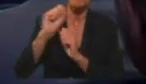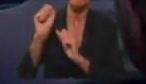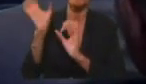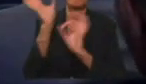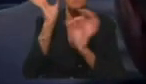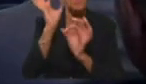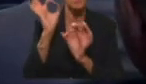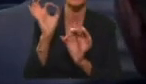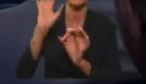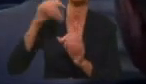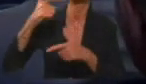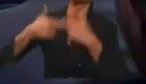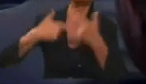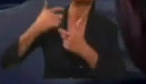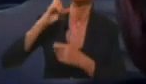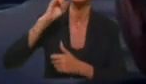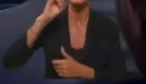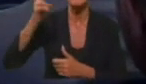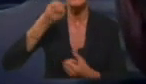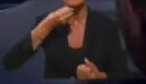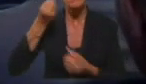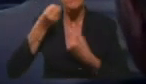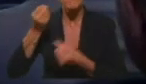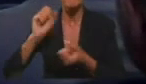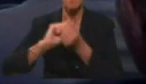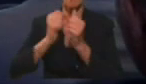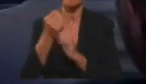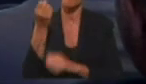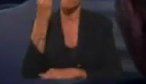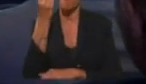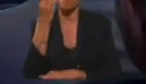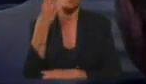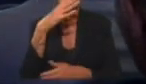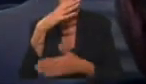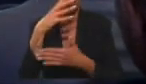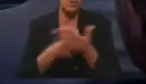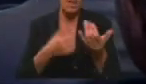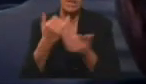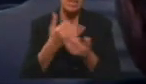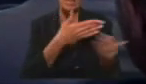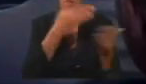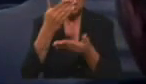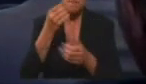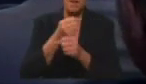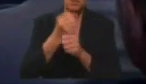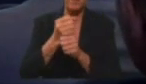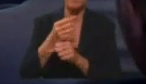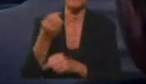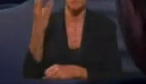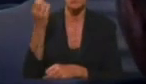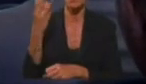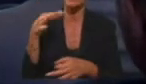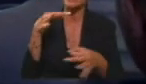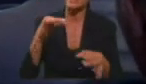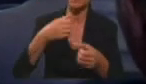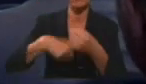tramwaj towarowy, tak, czy wykorzystajmy pociąg do tego, żeby nasz pracownik jeździł pociągiem, a nie samochodem. To się pojawia,